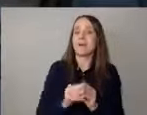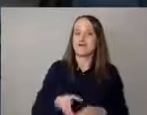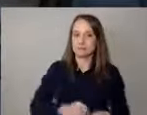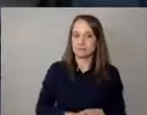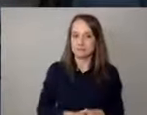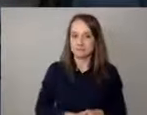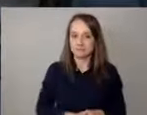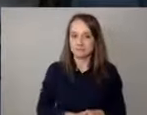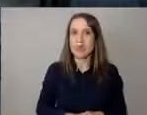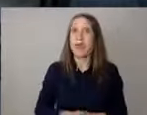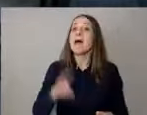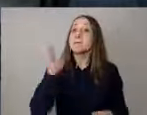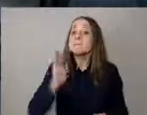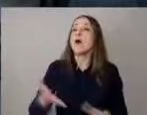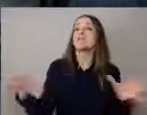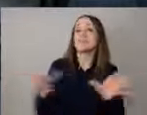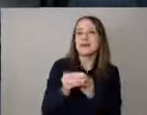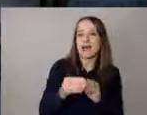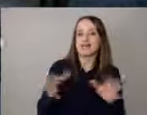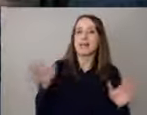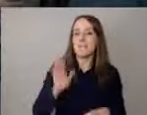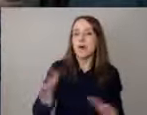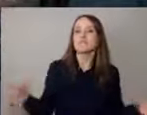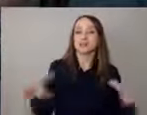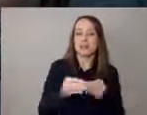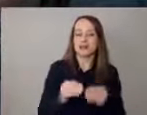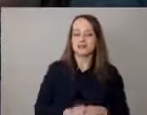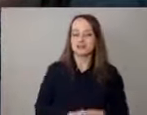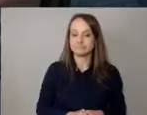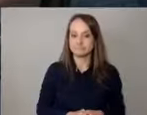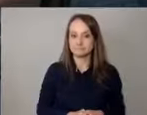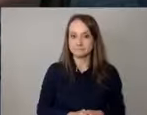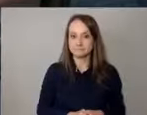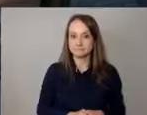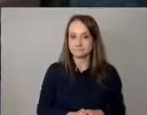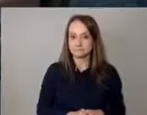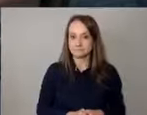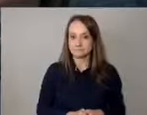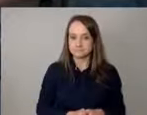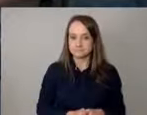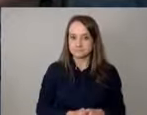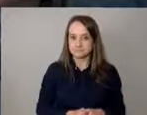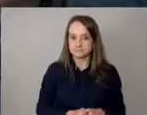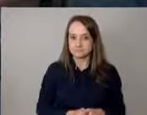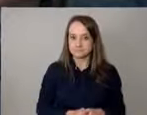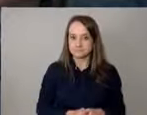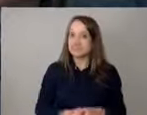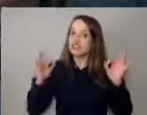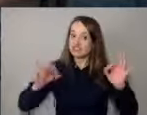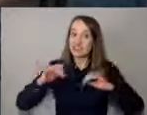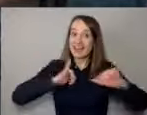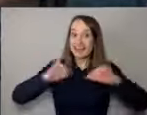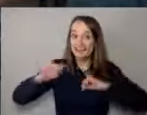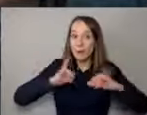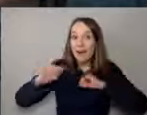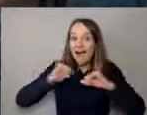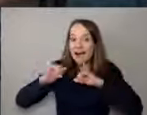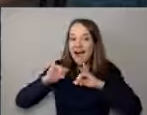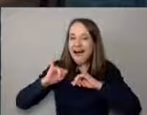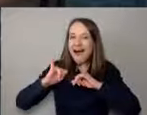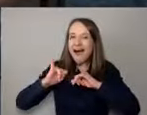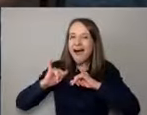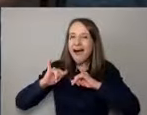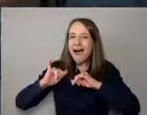Bądźmy razem. Ostatnio dzisiejsza władza próbuje nas rozliczać, tylko chyba się